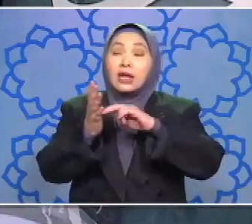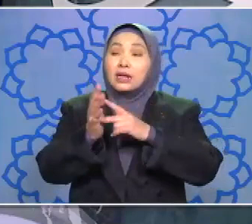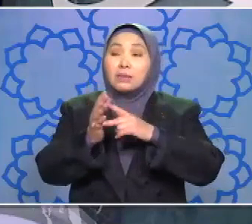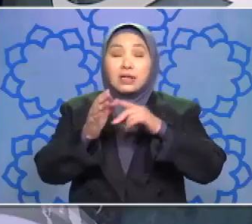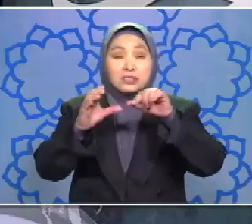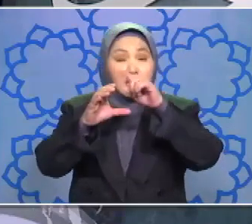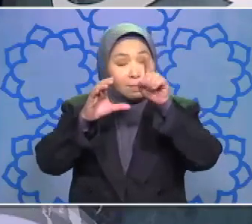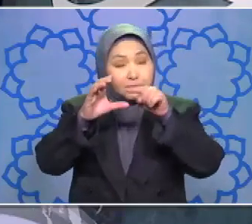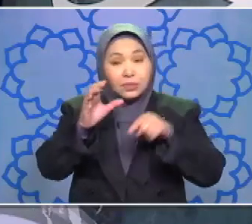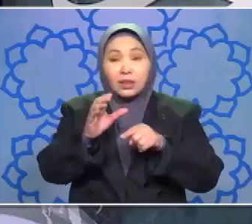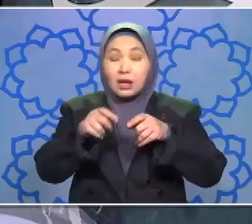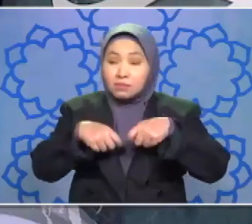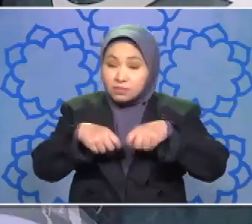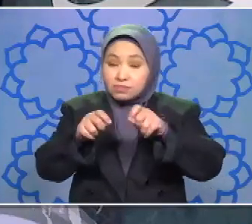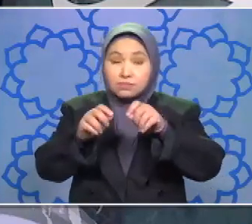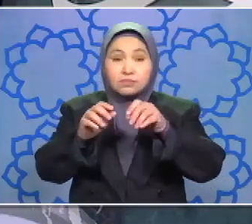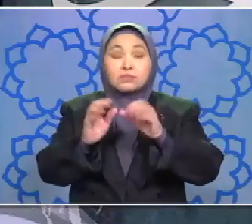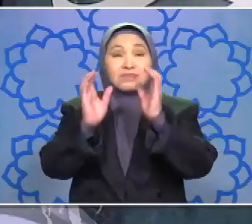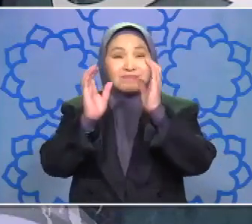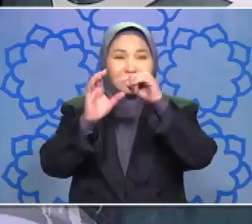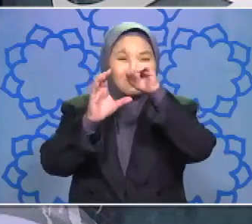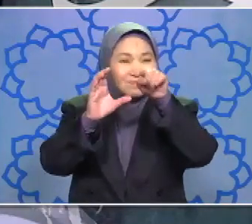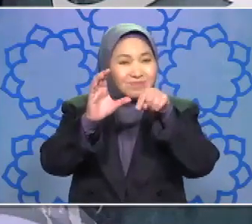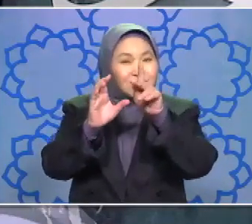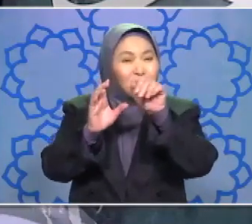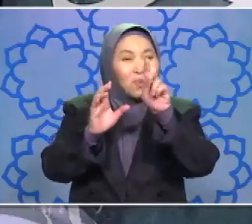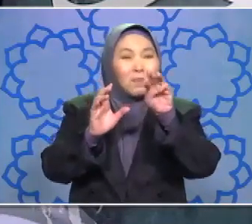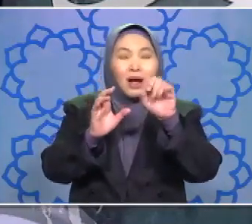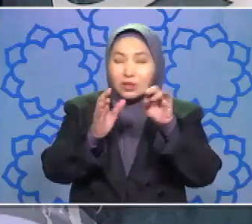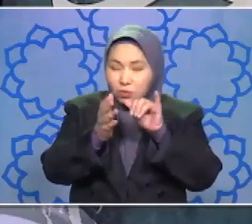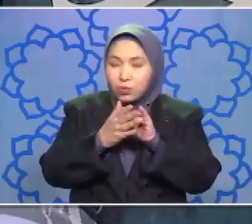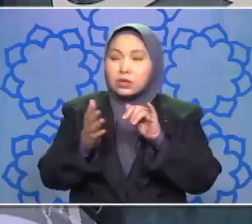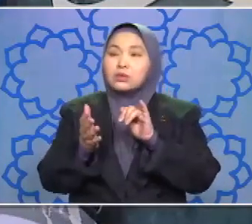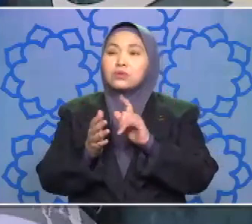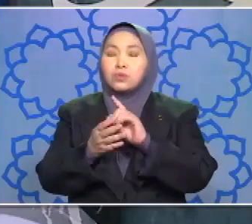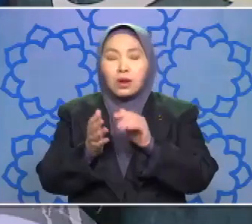ataupun tanda sajadah tu, tanda mihrab ayat yang ke-50, iaitu hukum